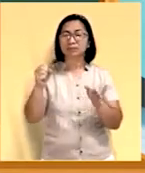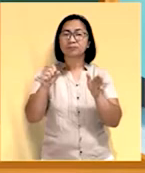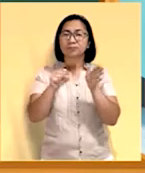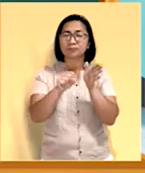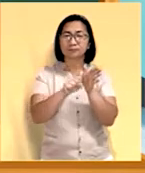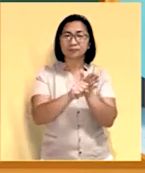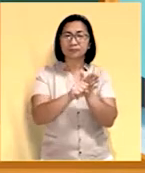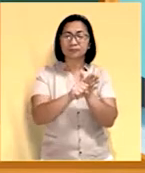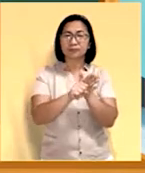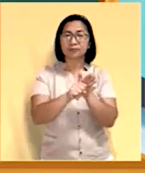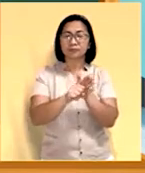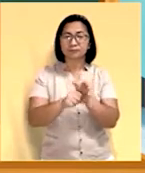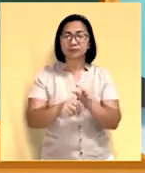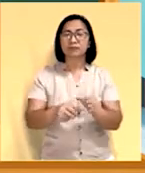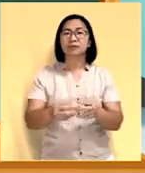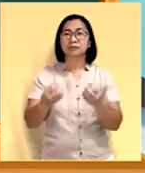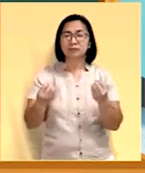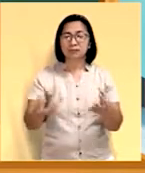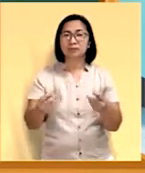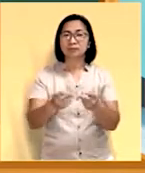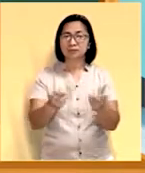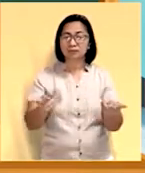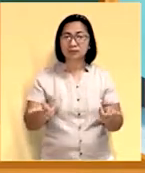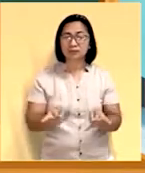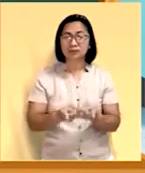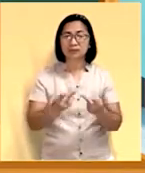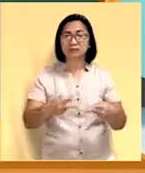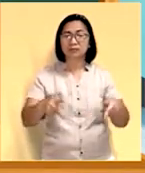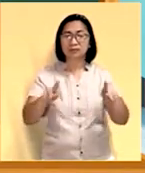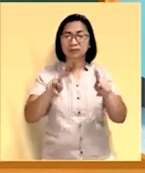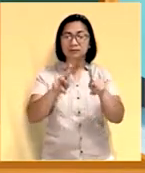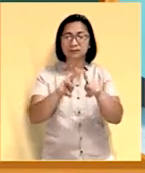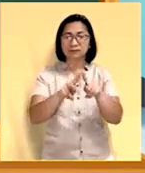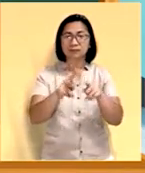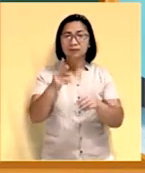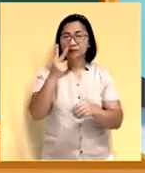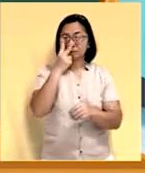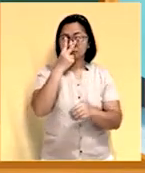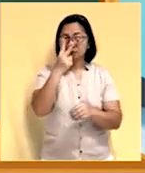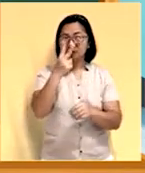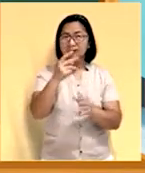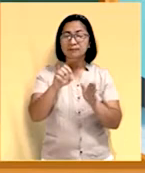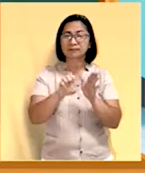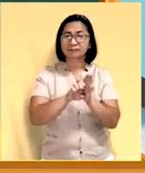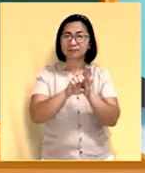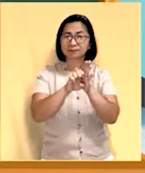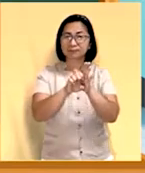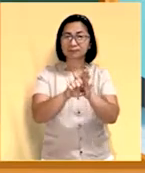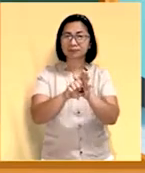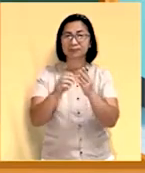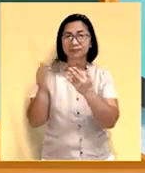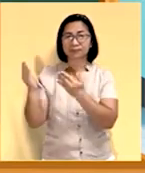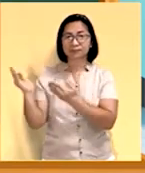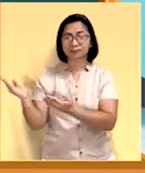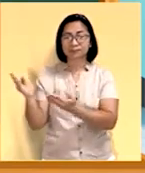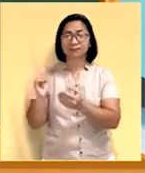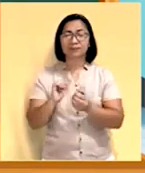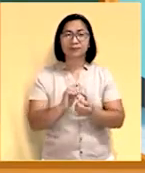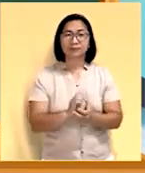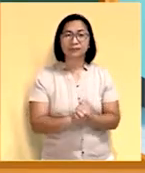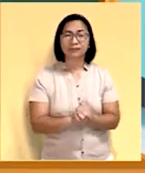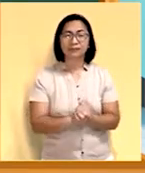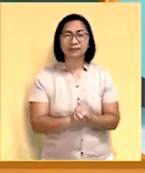at subtrahend sa pinakamataas na place value ng mga ito. Tingnan ang halimbawa.